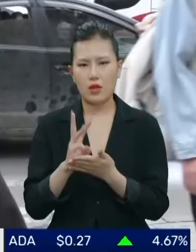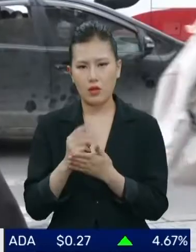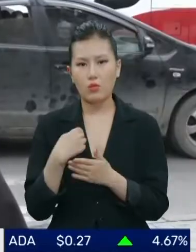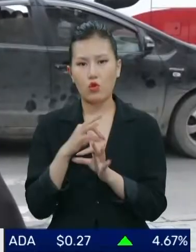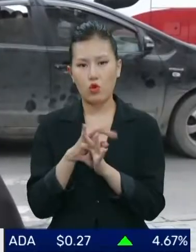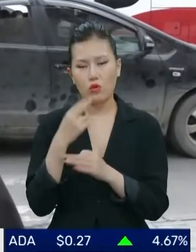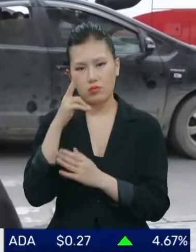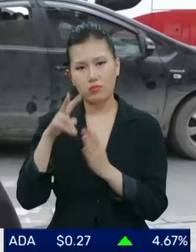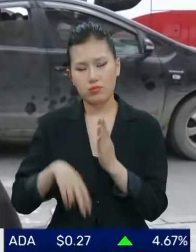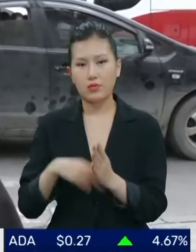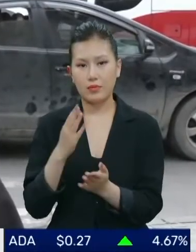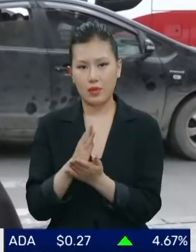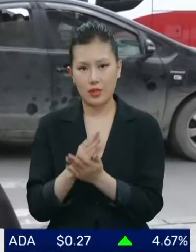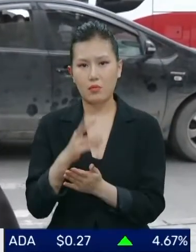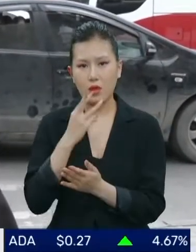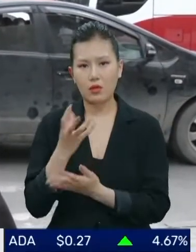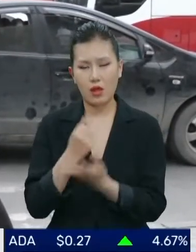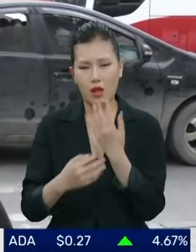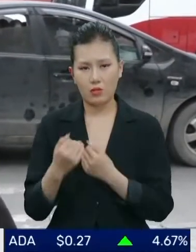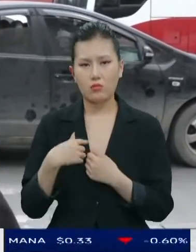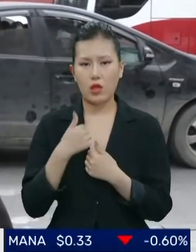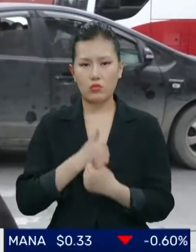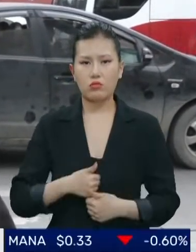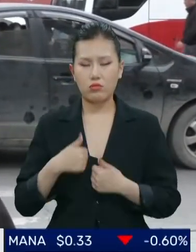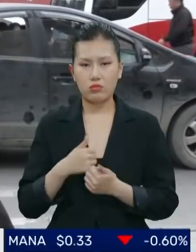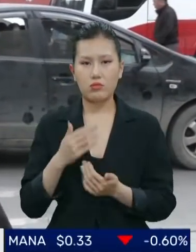бол тэр мэдээллийг авч байгаа. А тэгвэл